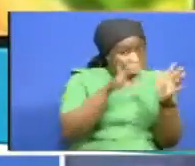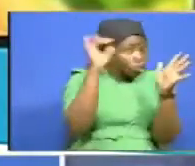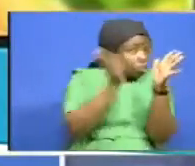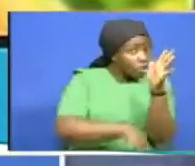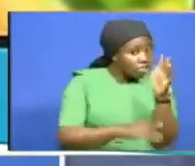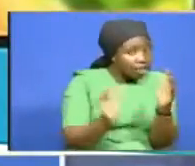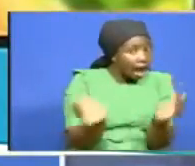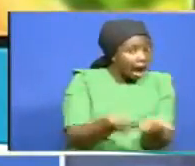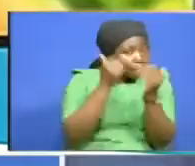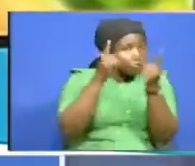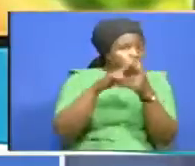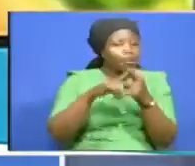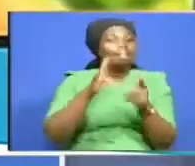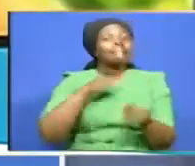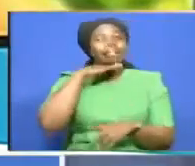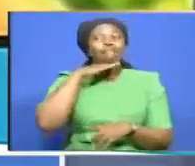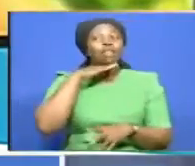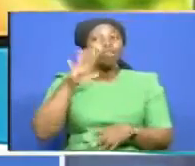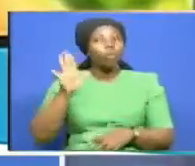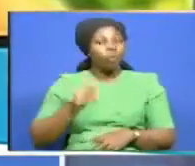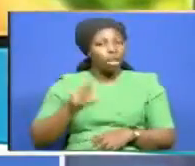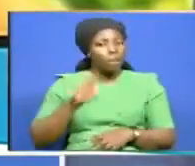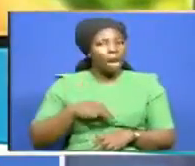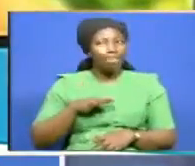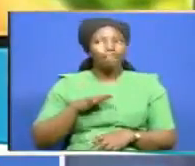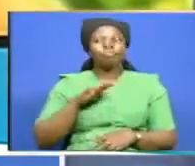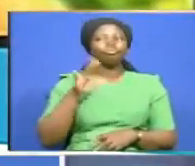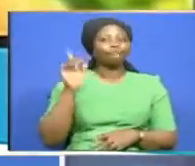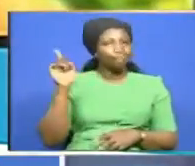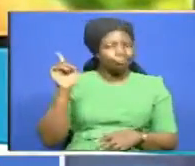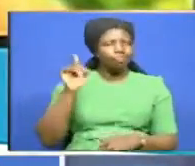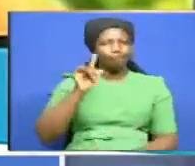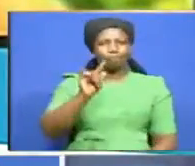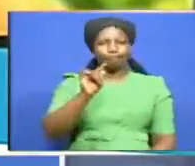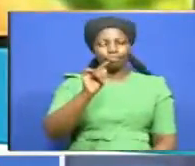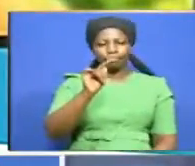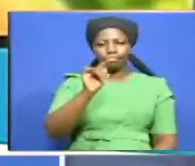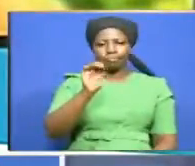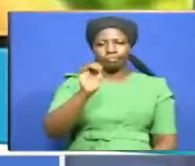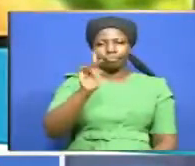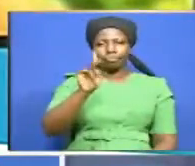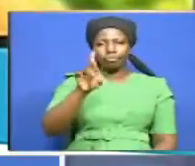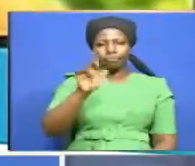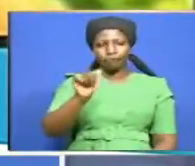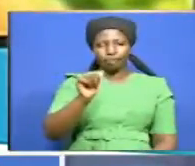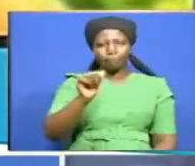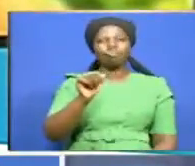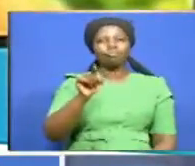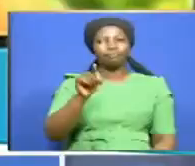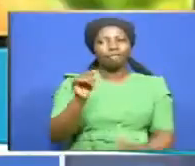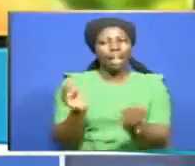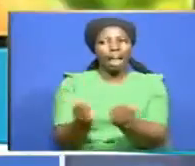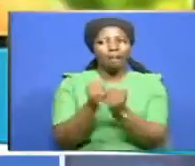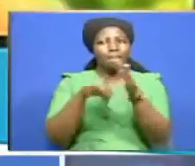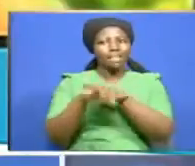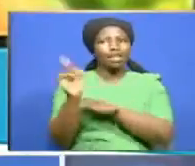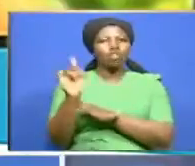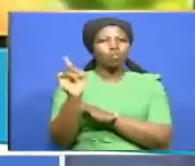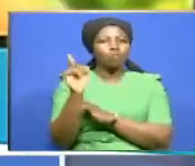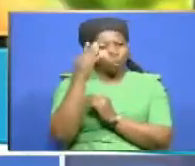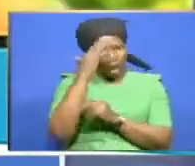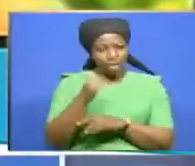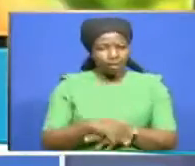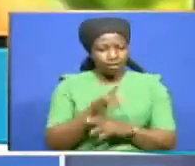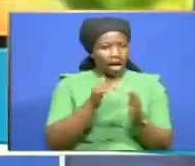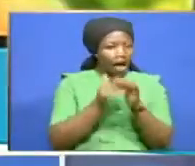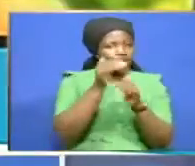cha mrithi wa kike wa kampuni ya Keroche Breweries Tecra Muigai vifanyike jijini Nairobi. Hii ni baada ya mahakama hiyo